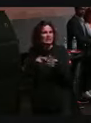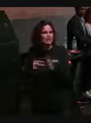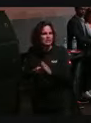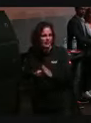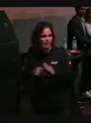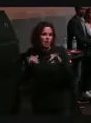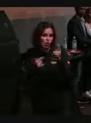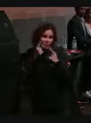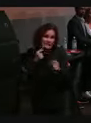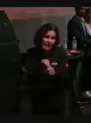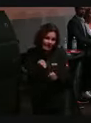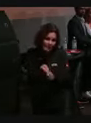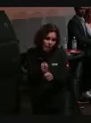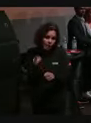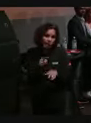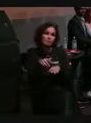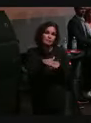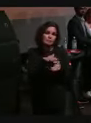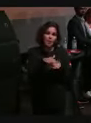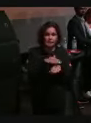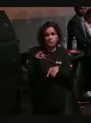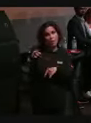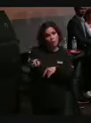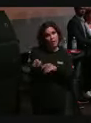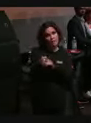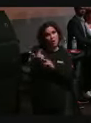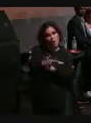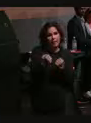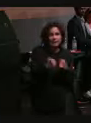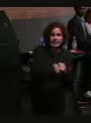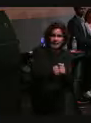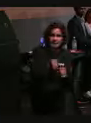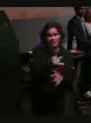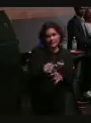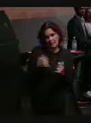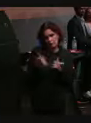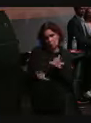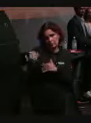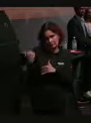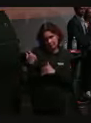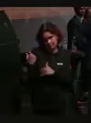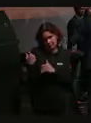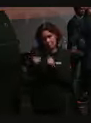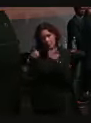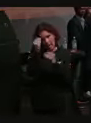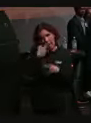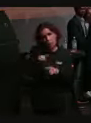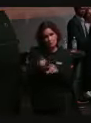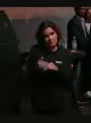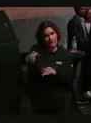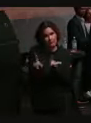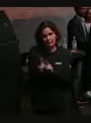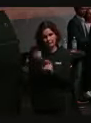Arnstad var jo olje- og energiminister på slutten av 90-tallet, og kunne ha fortalt oss hva vi kunne ha lært av det. Men sånn ble det da ikke.